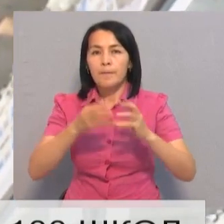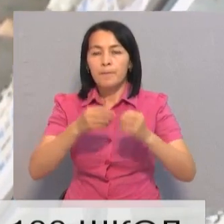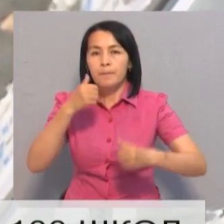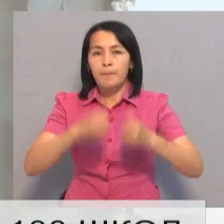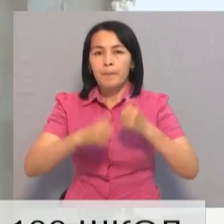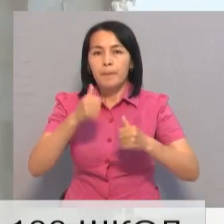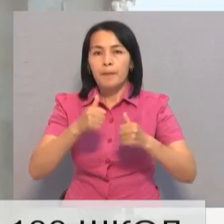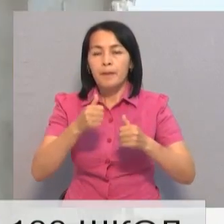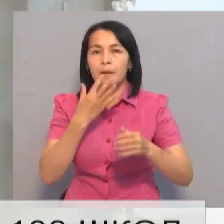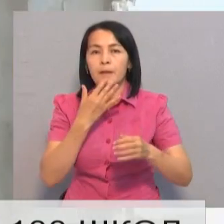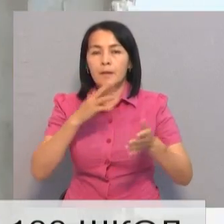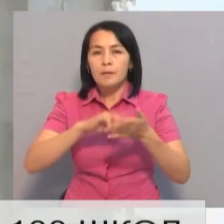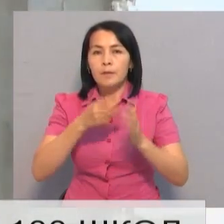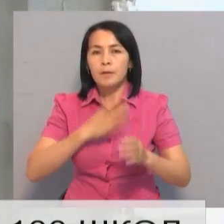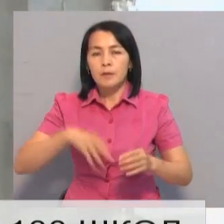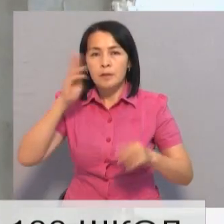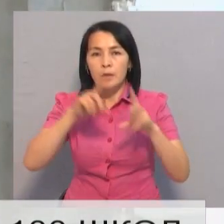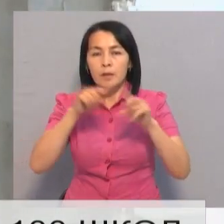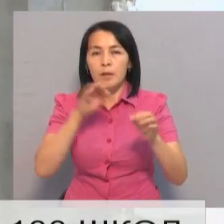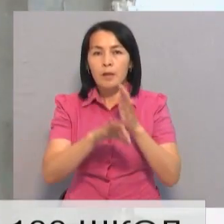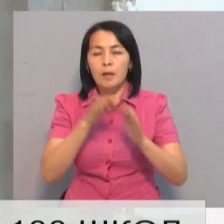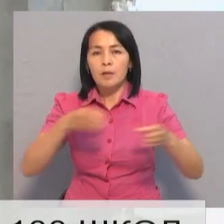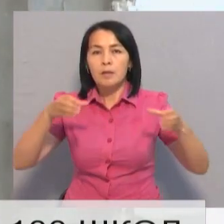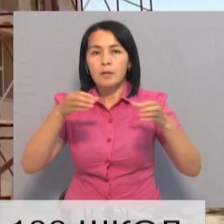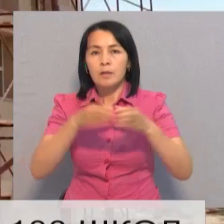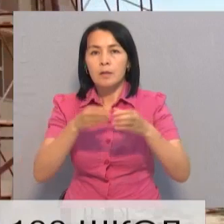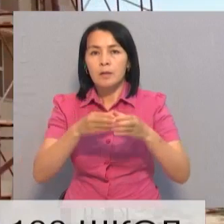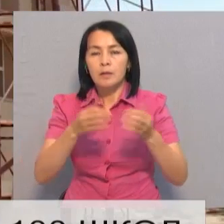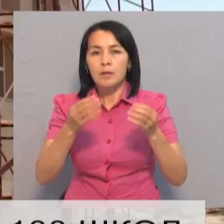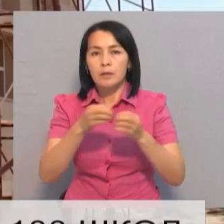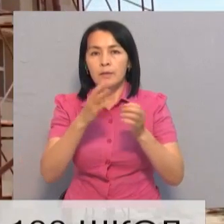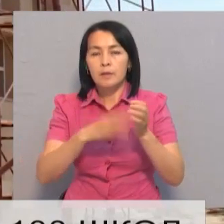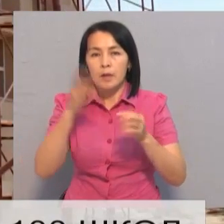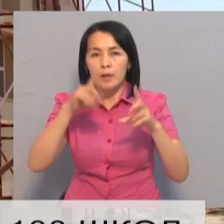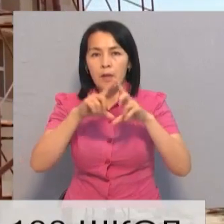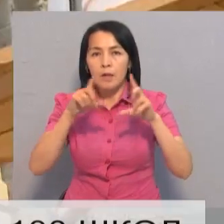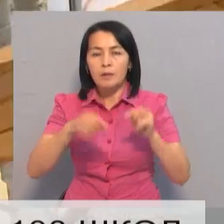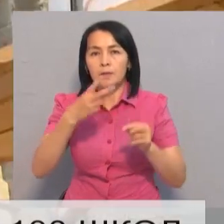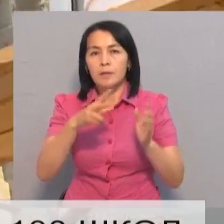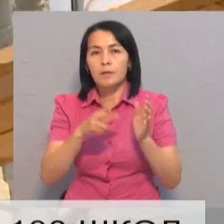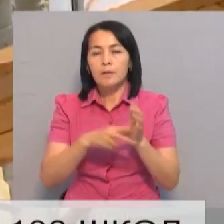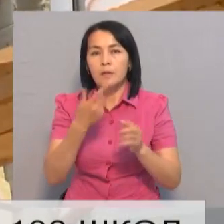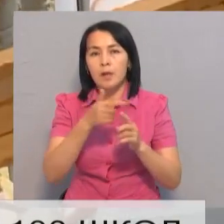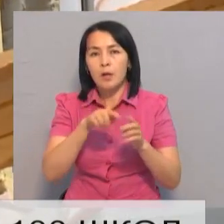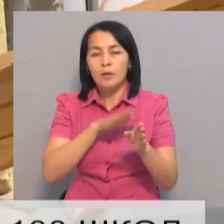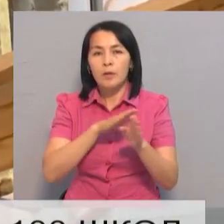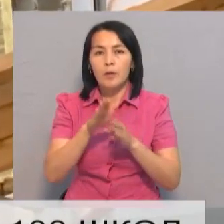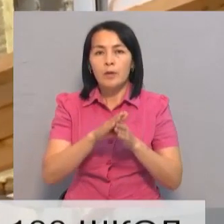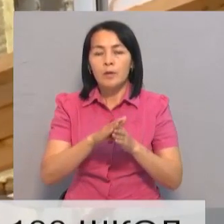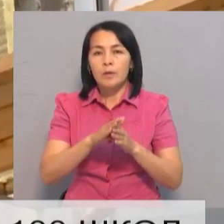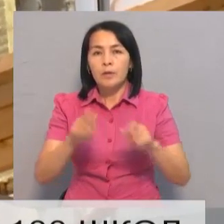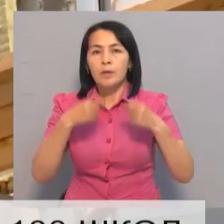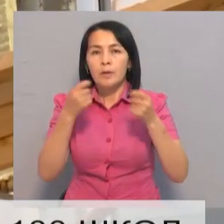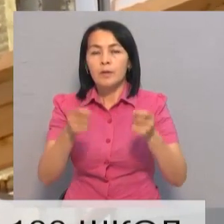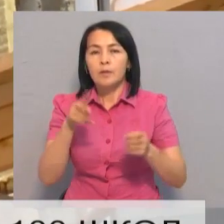процедур по нацпроекту «Жайыл Мектеп» определены строительные компании по 19 школам из 28, которые будут введены в